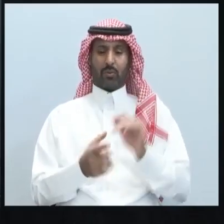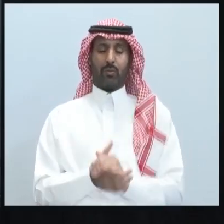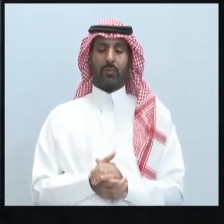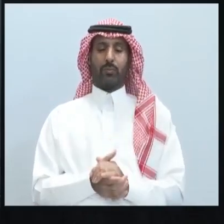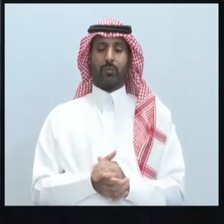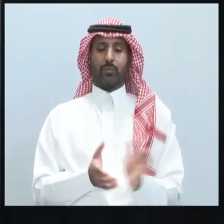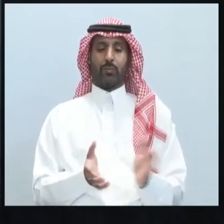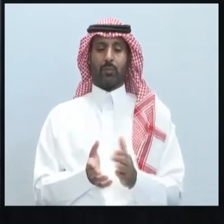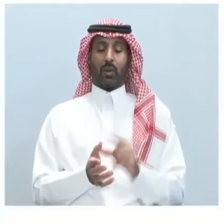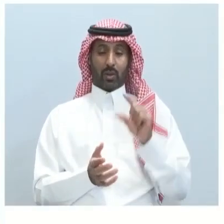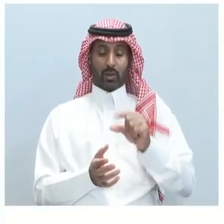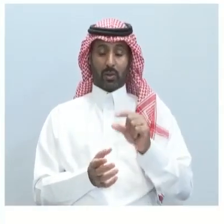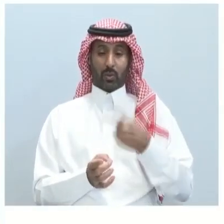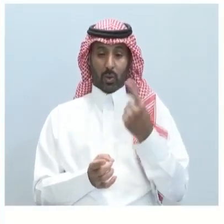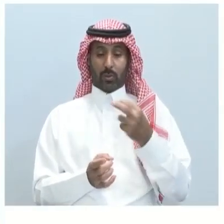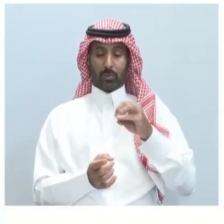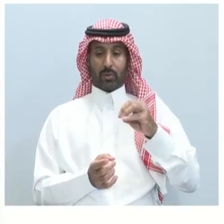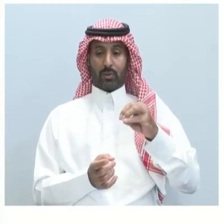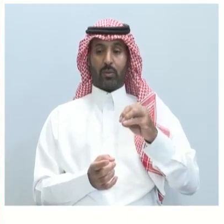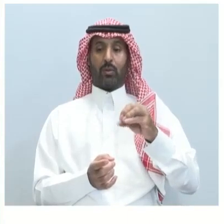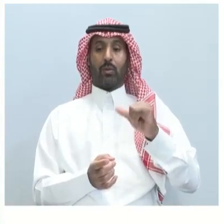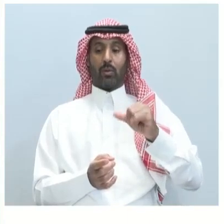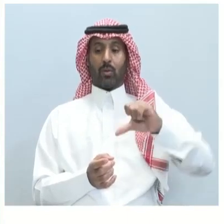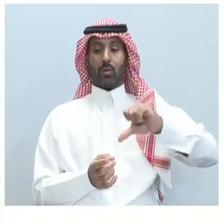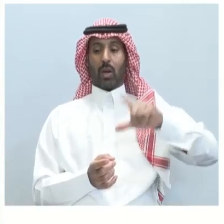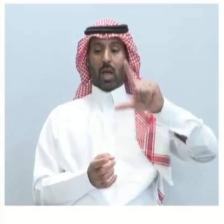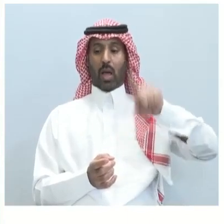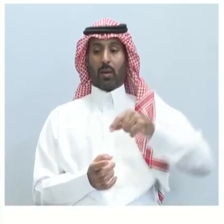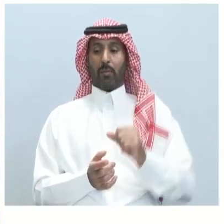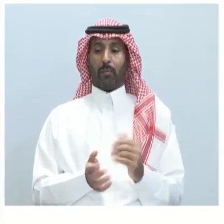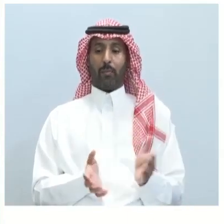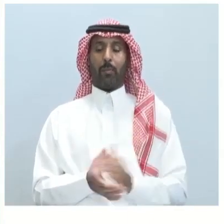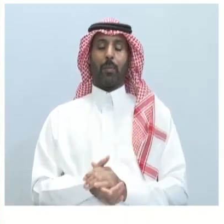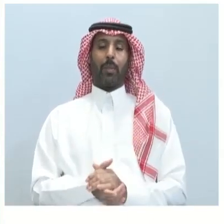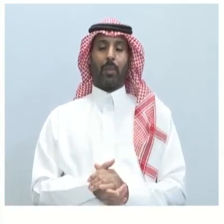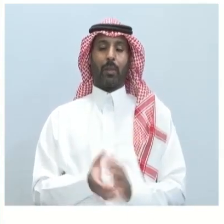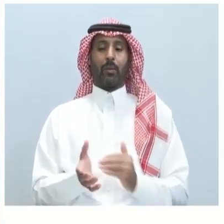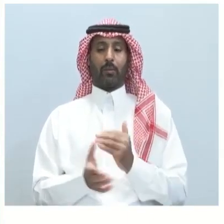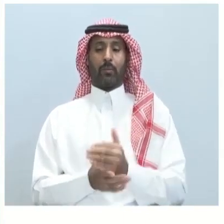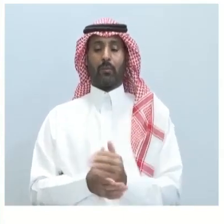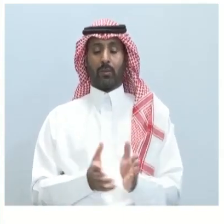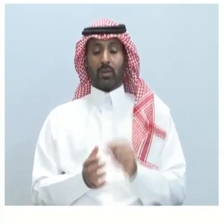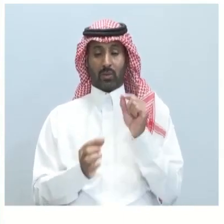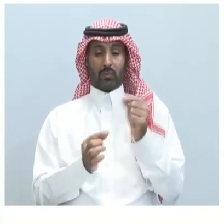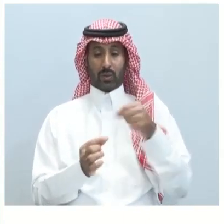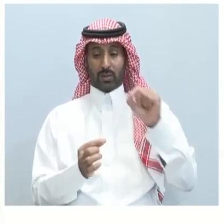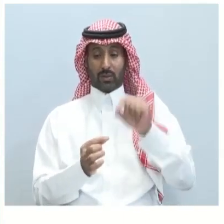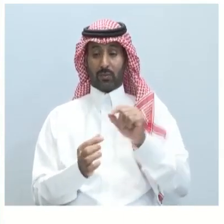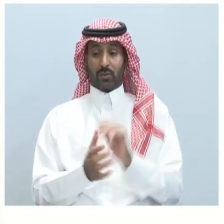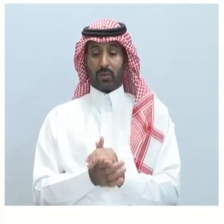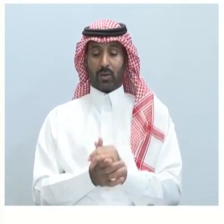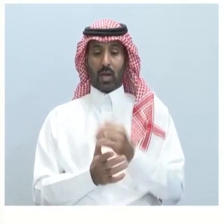اذا كان التركيز عندي هنا واحد مولر من يوديد الهيدروجين طيب بعد ذلك نشوف صفر فاصله صفر